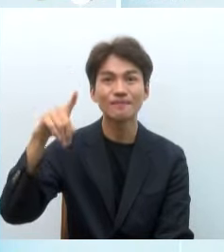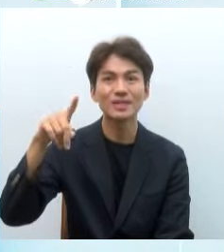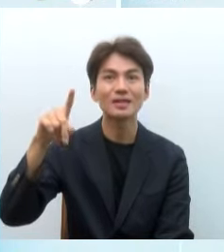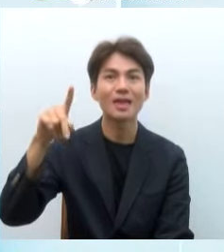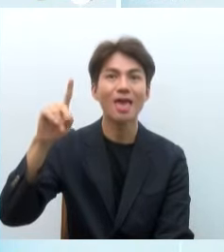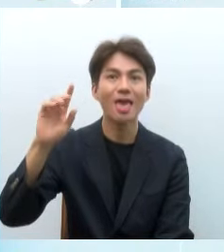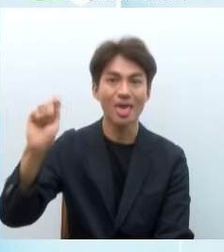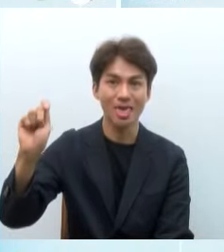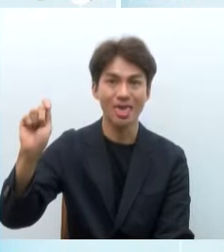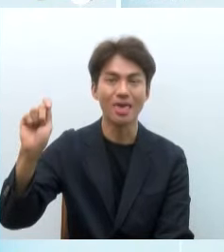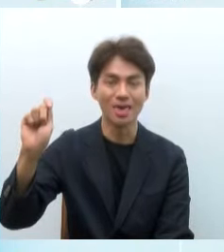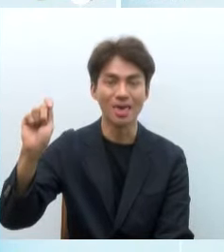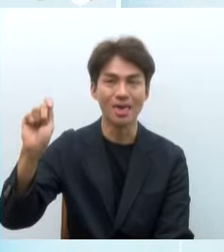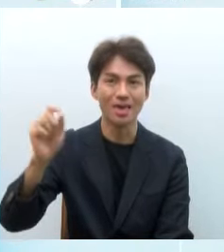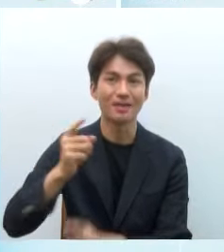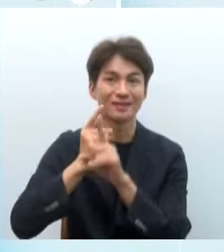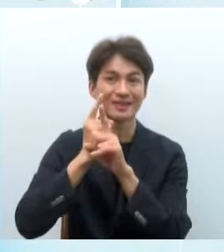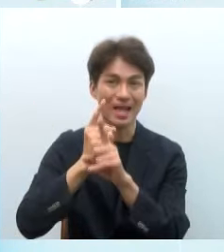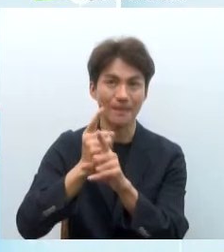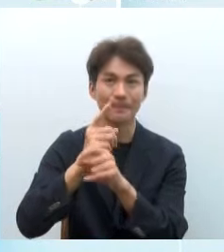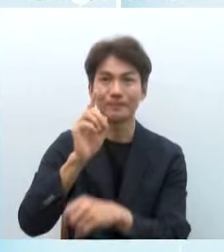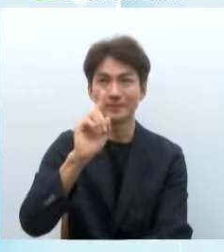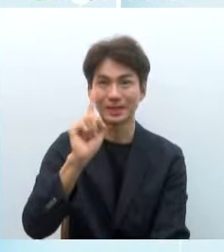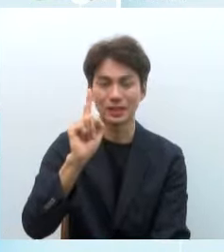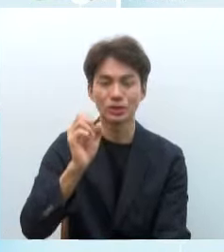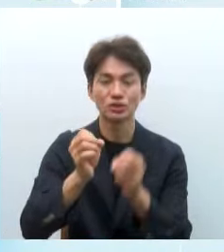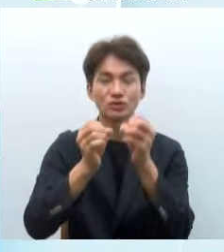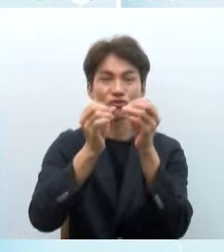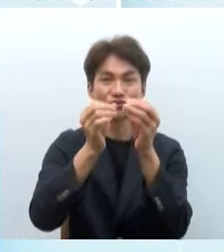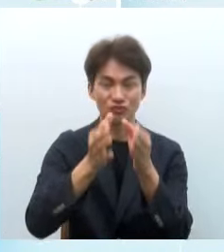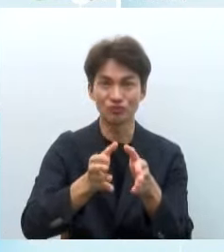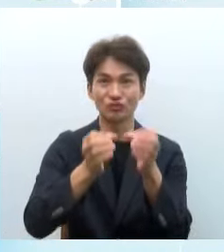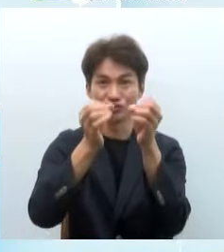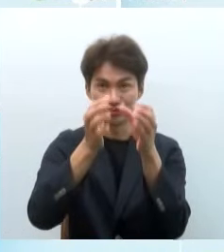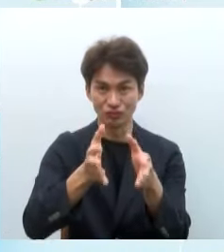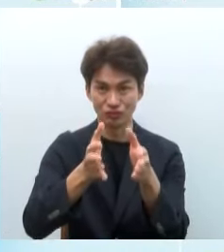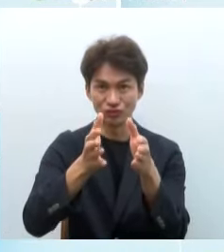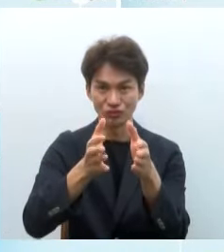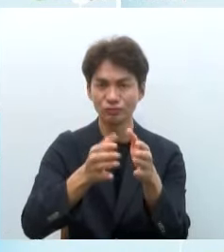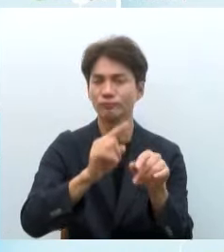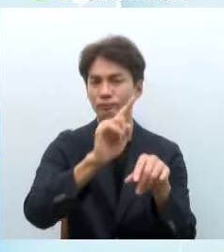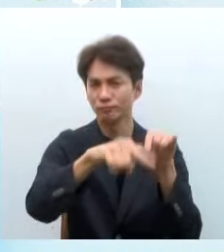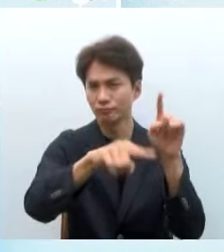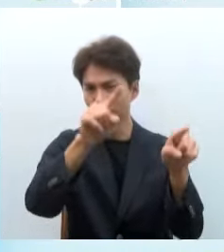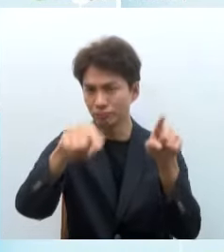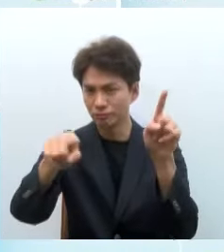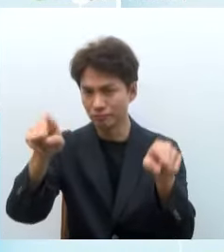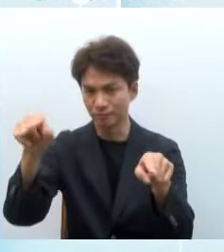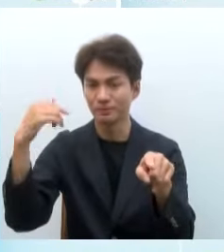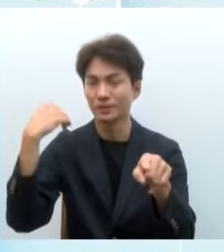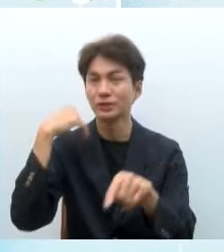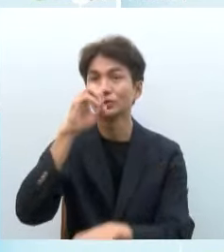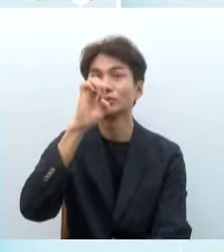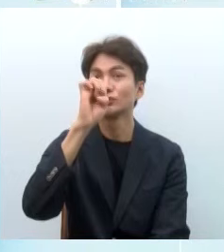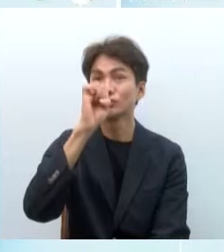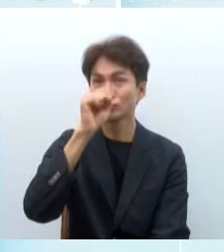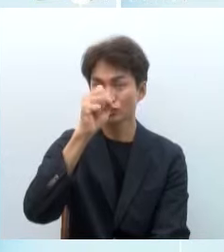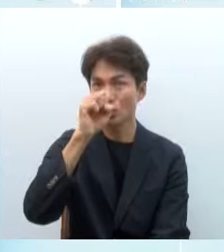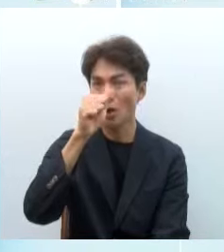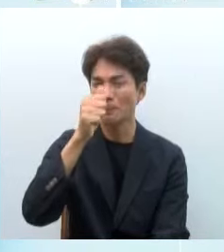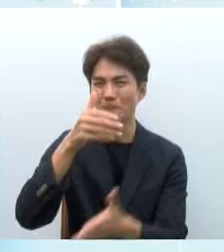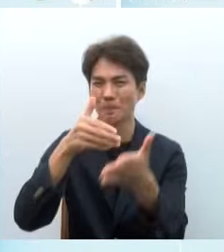ามีคุณครูเราหลายคนที่สอบที่